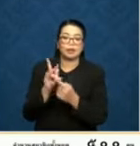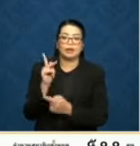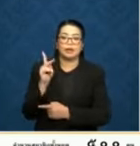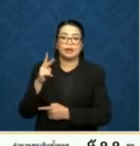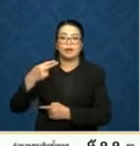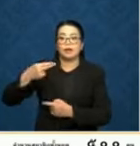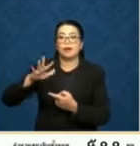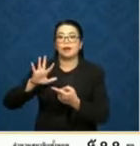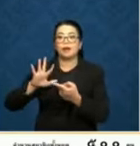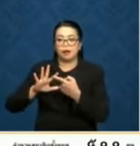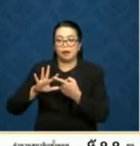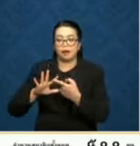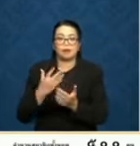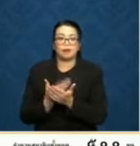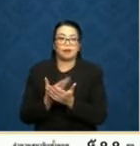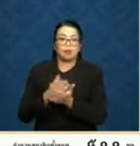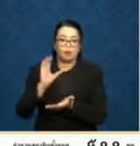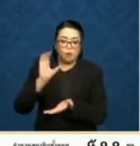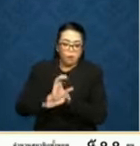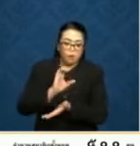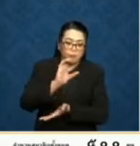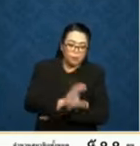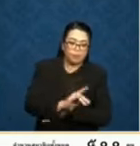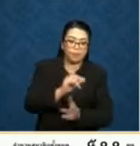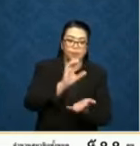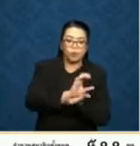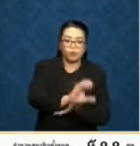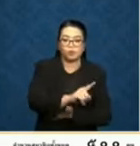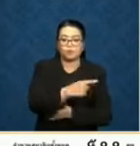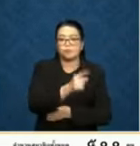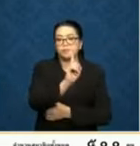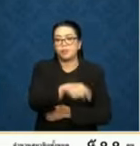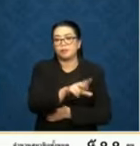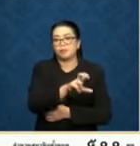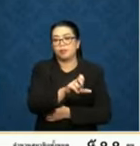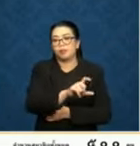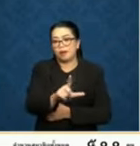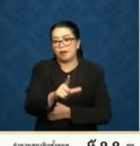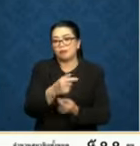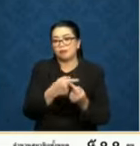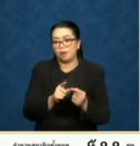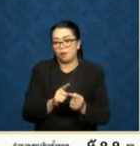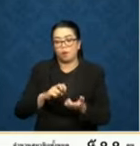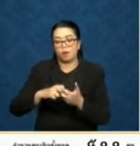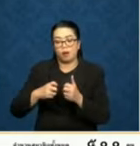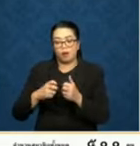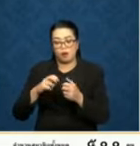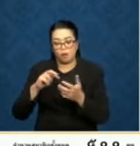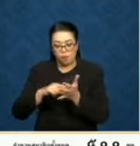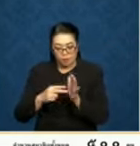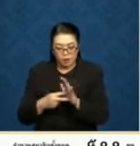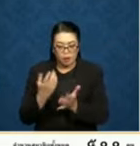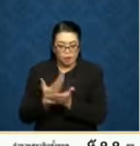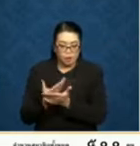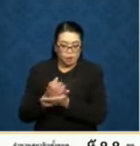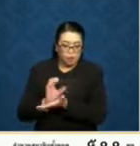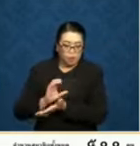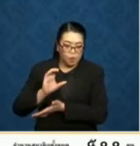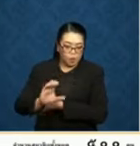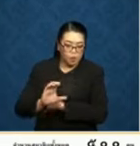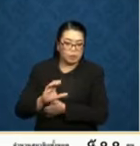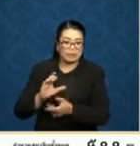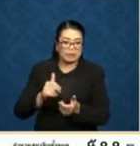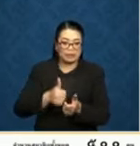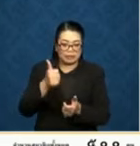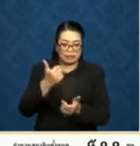market ลงทุนอยู่ 1,300 แบแต่ไมได้แลว่า งบการลงทุนของการเคธği